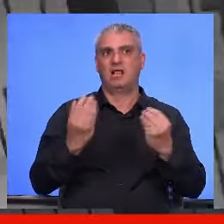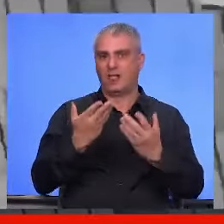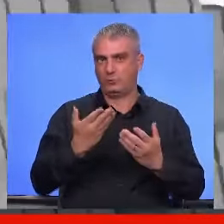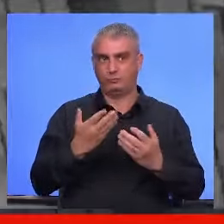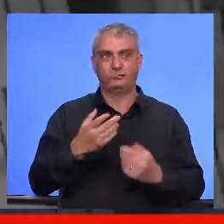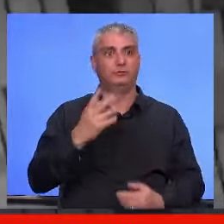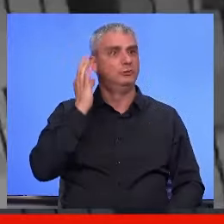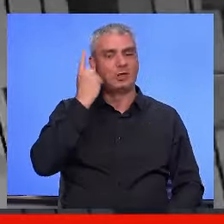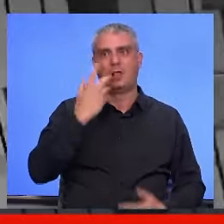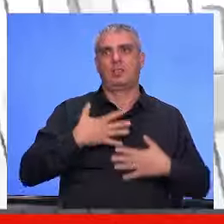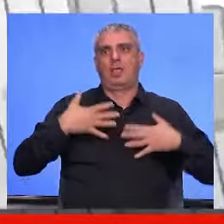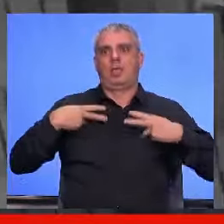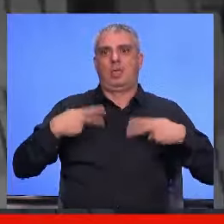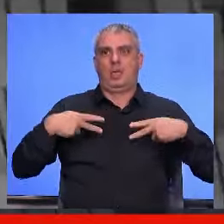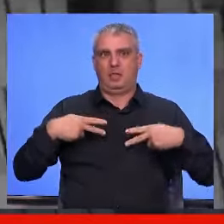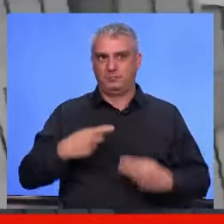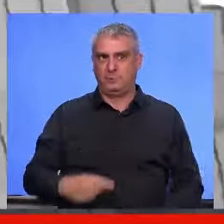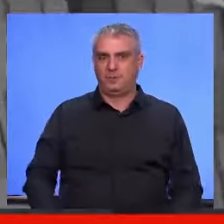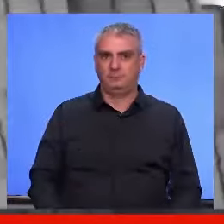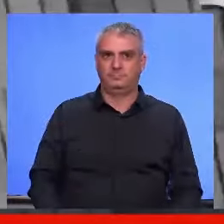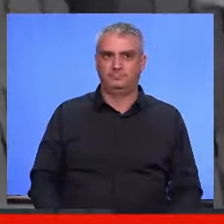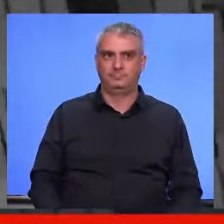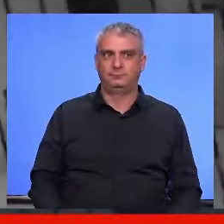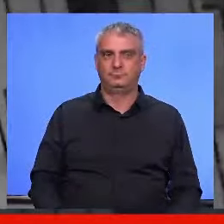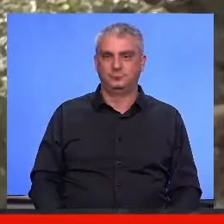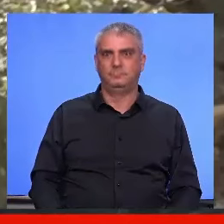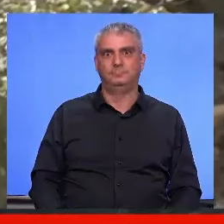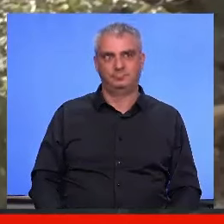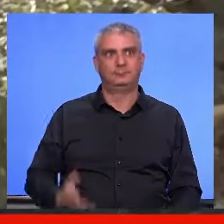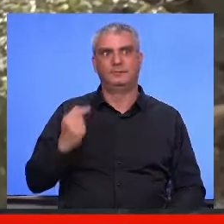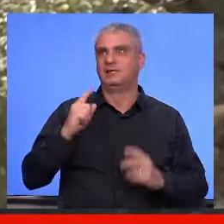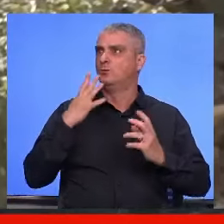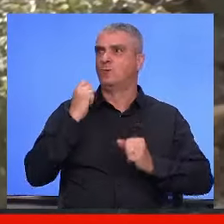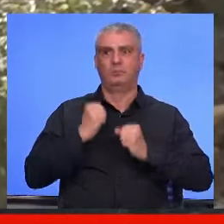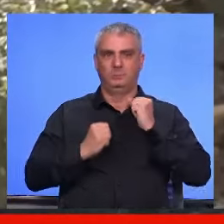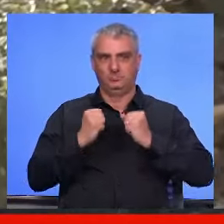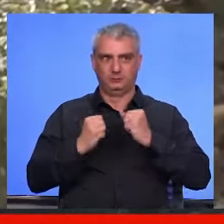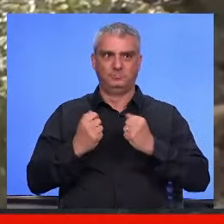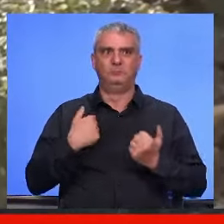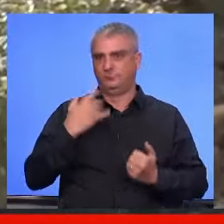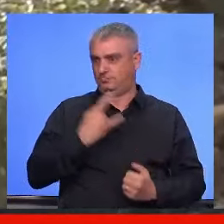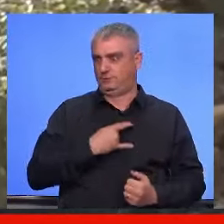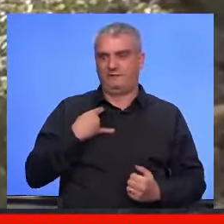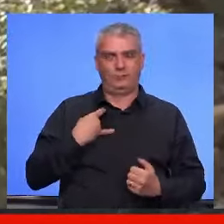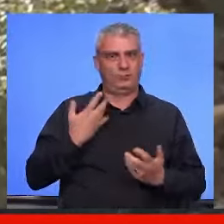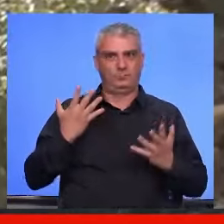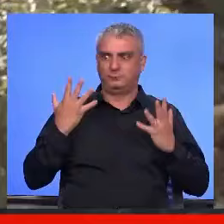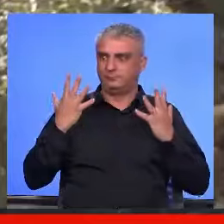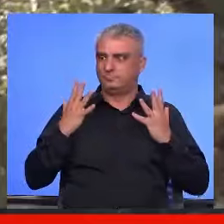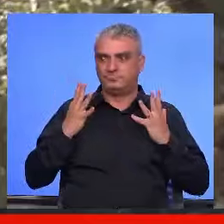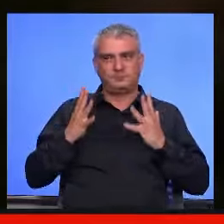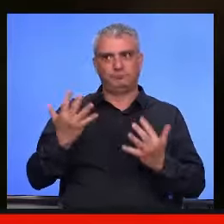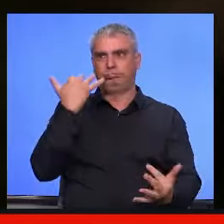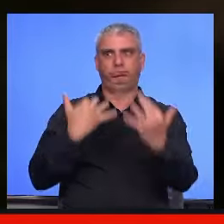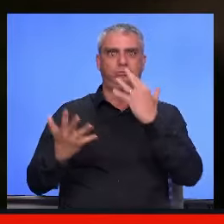אישה אחת לקתה בחרדה. בהחלט היה אירוע קשה, אנחנו חווינו התקפה מאוד